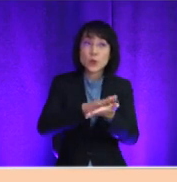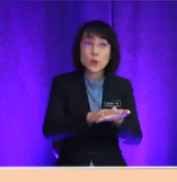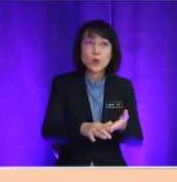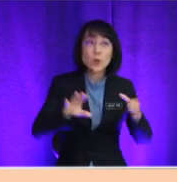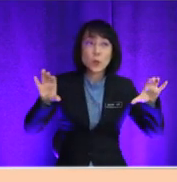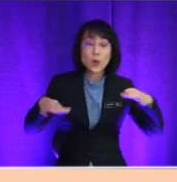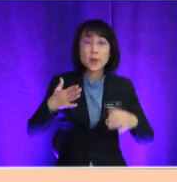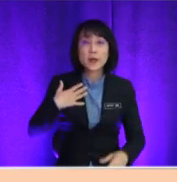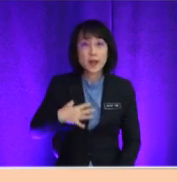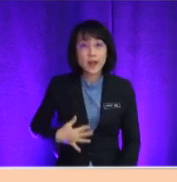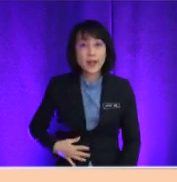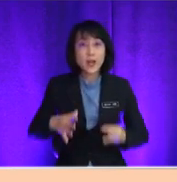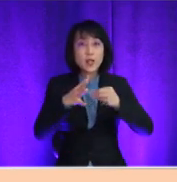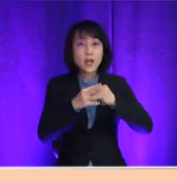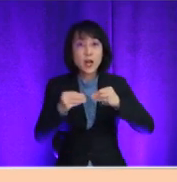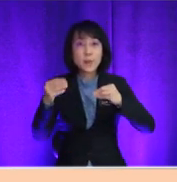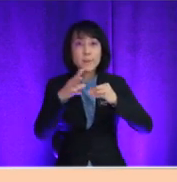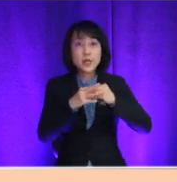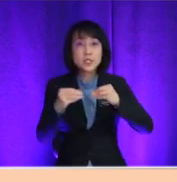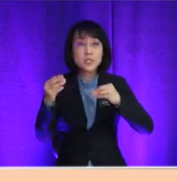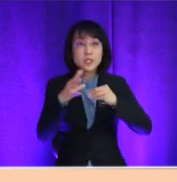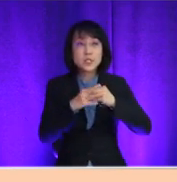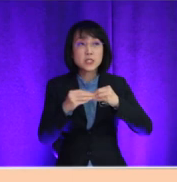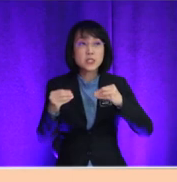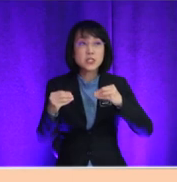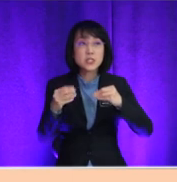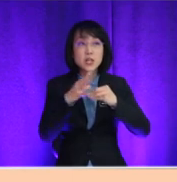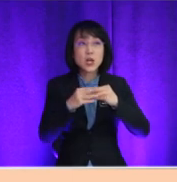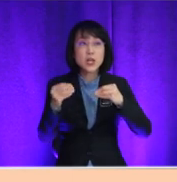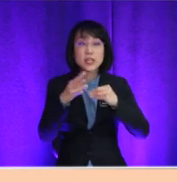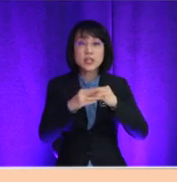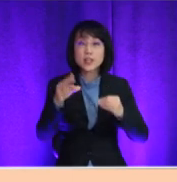kapas yaitu kita Panggil kapas cottonry